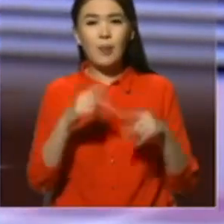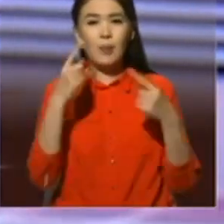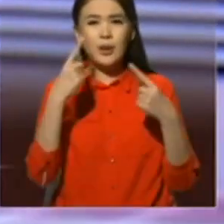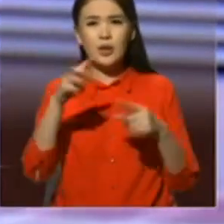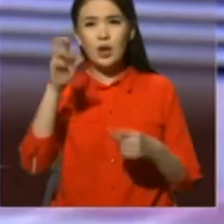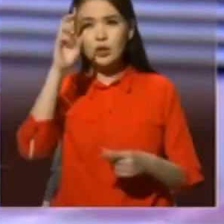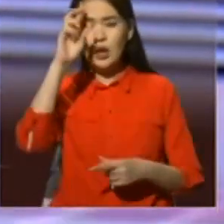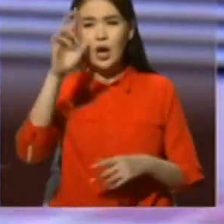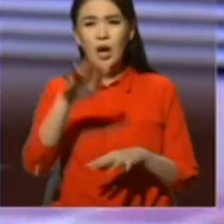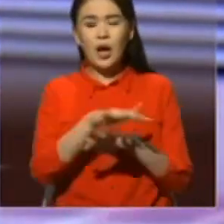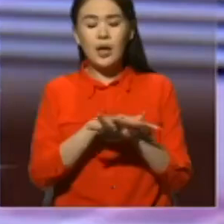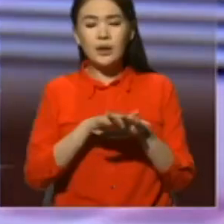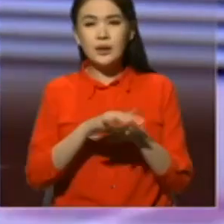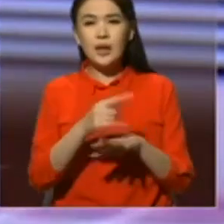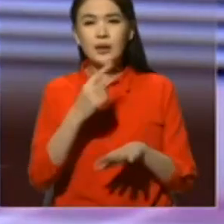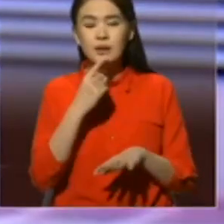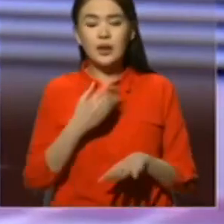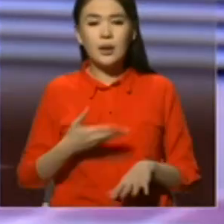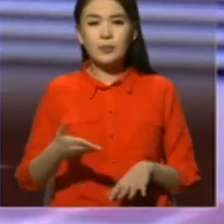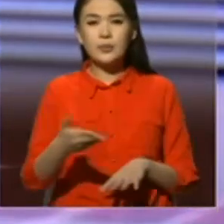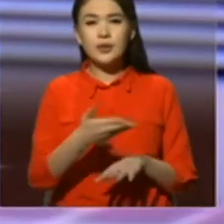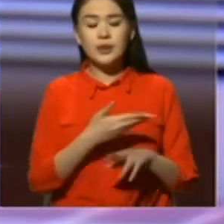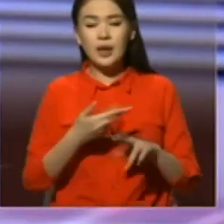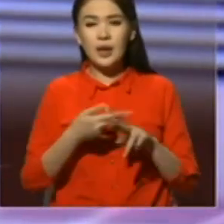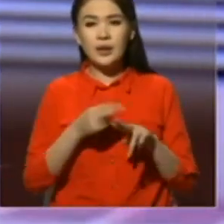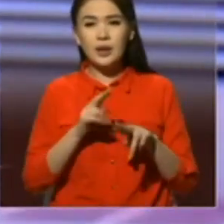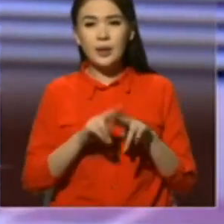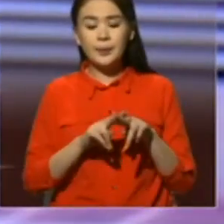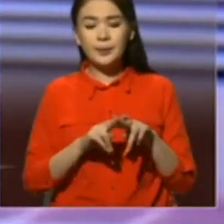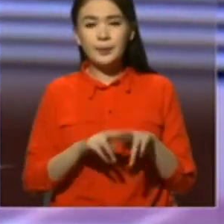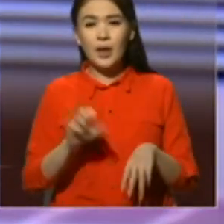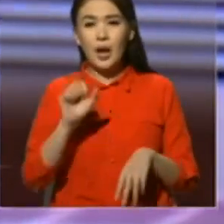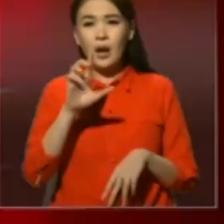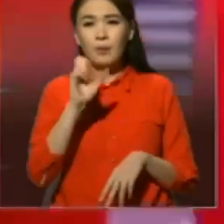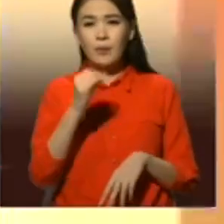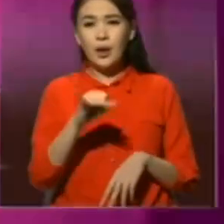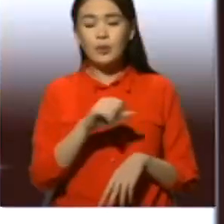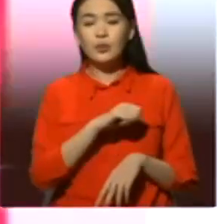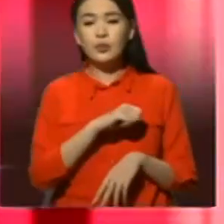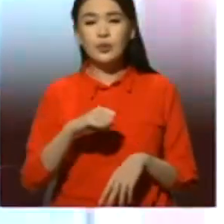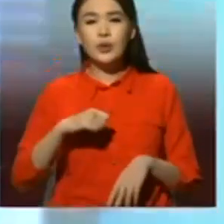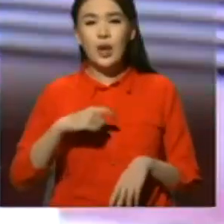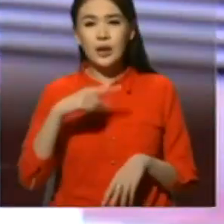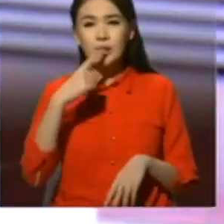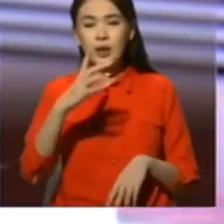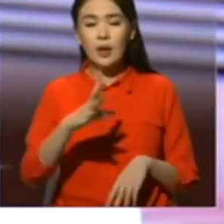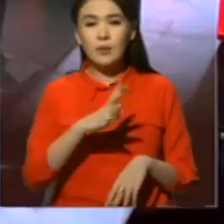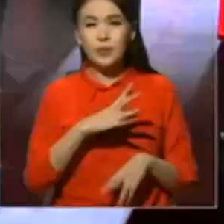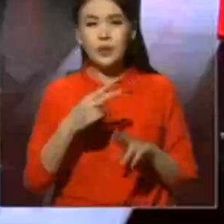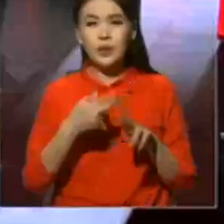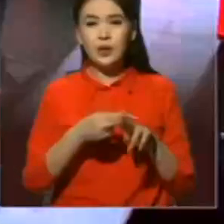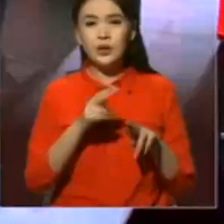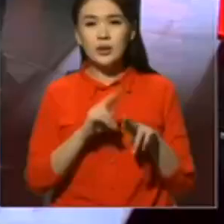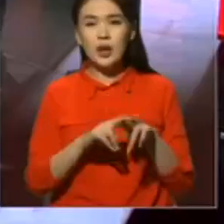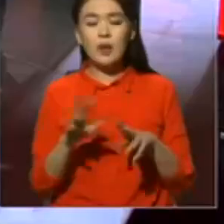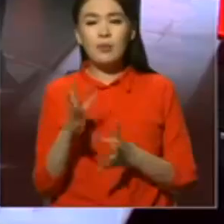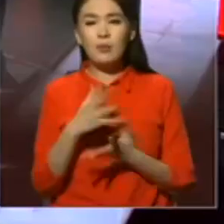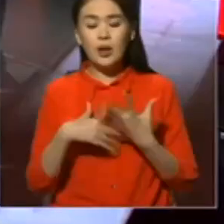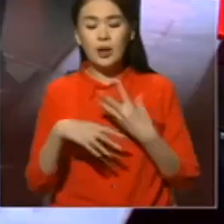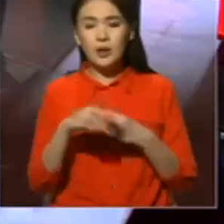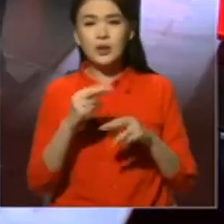ұлттың, халықтың біздің тілге деген махаббаты бар. Абайдың өзі айтқан емес пе? Сол бауырым деп сүй, адамзаттың бәрін.